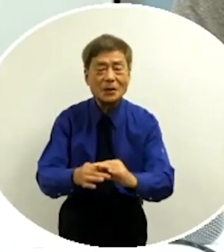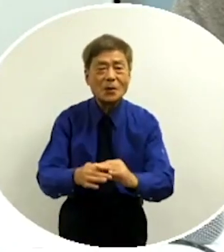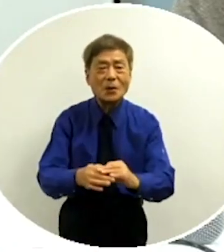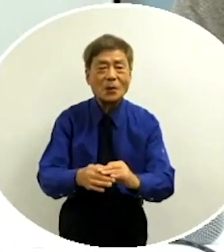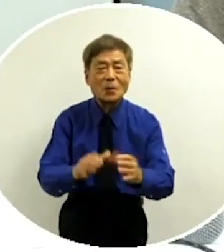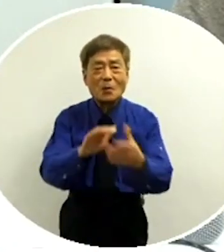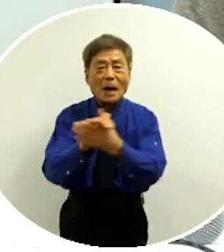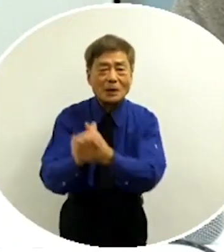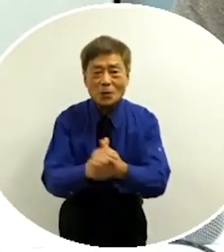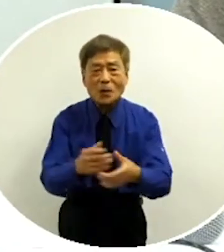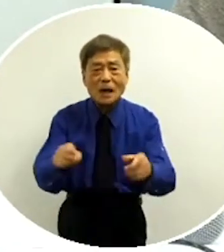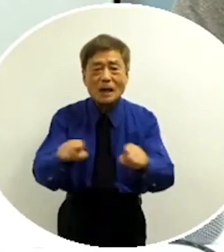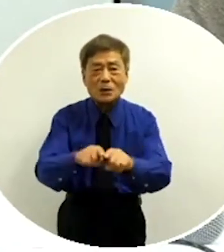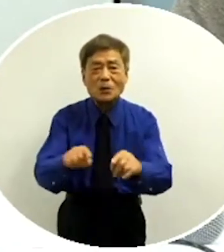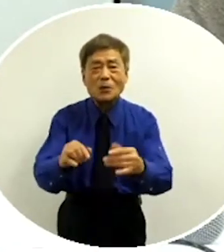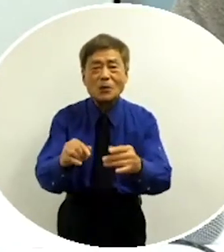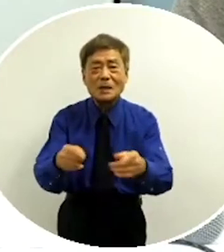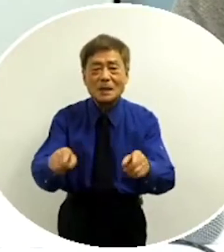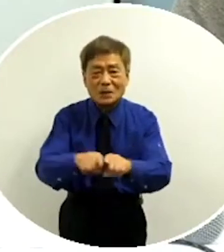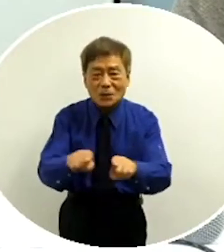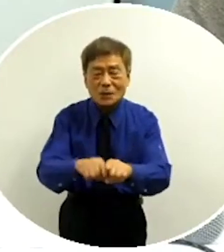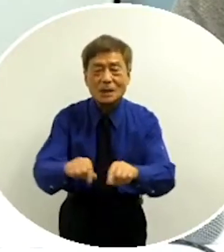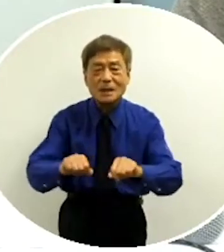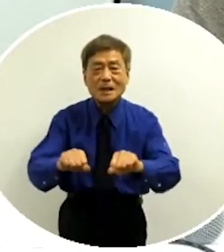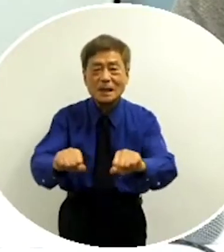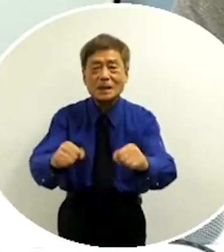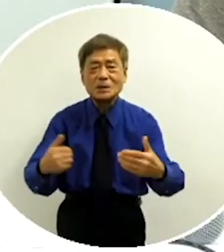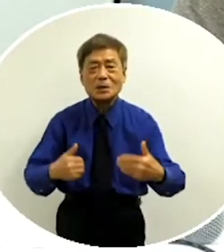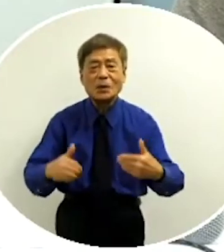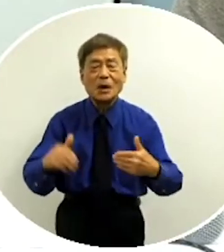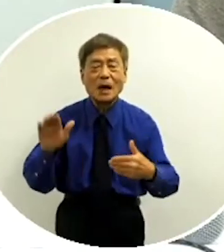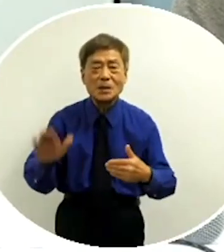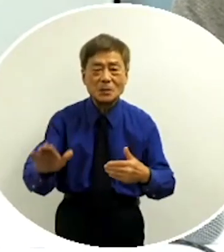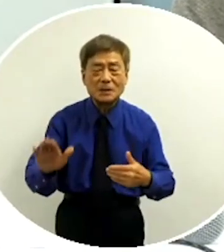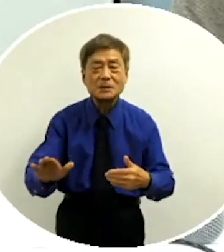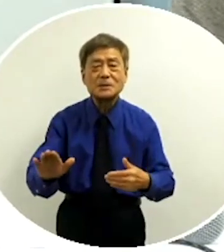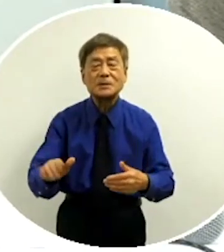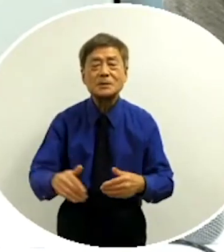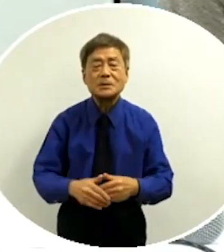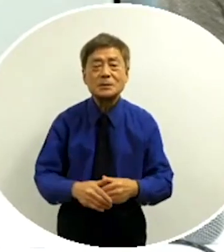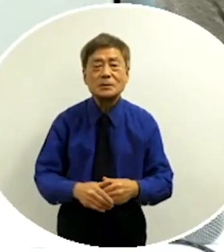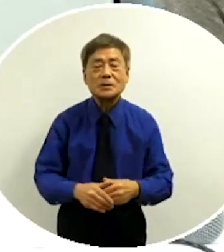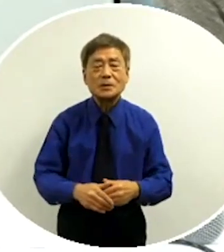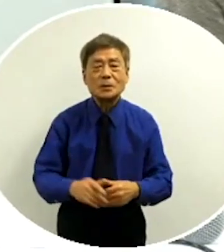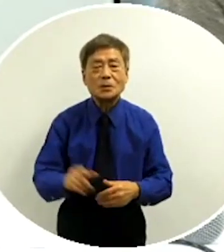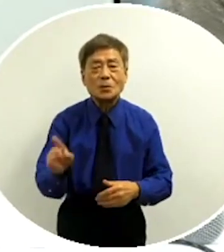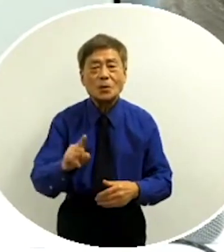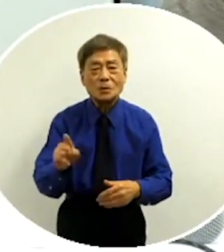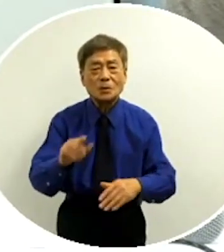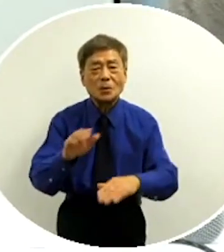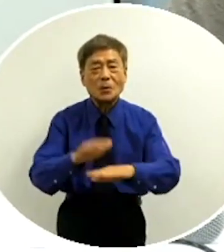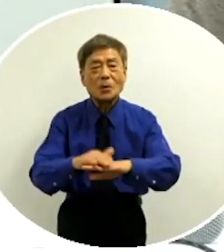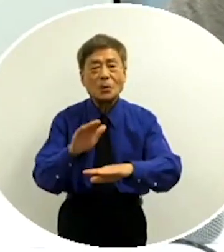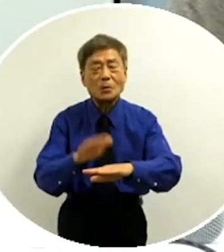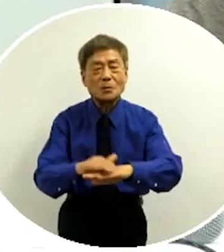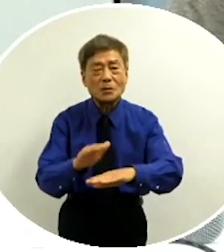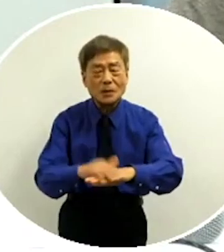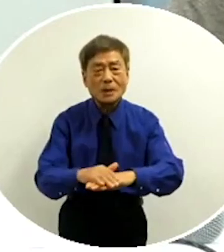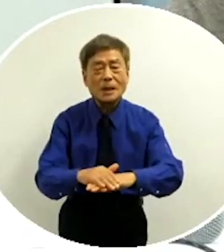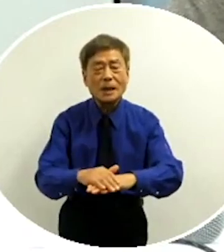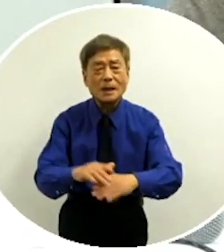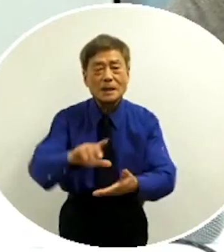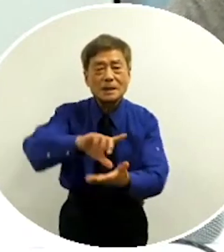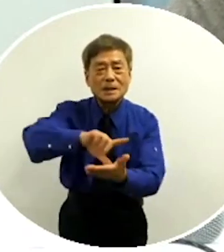子となるケンケンごとに異なるっていうのが散らすちらほら意見があるんですねどのようにして先進的な地域の取り組み